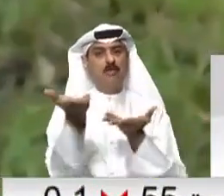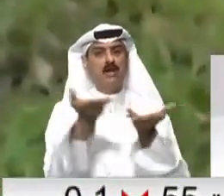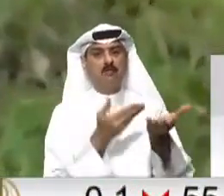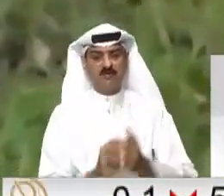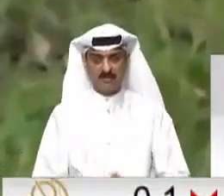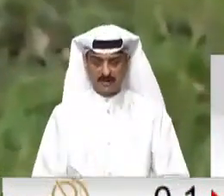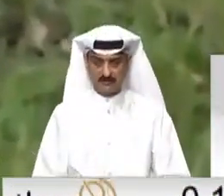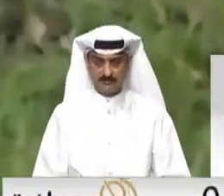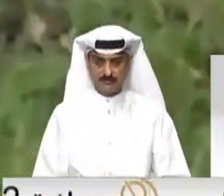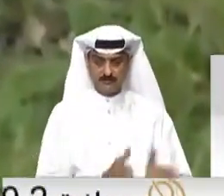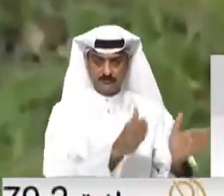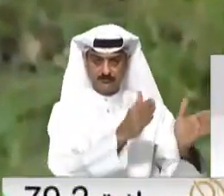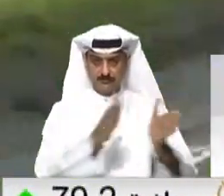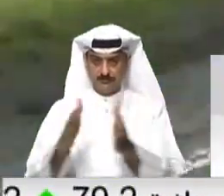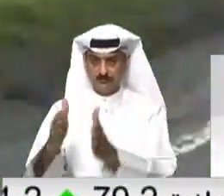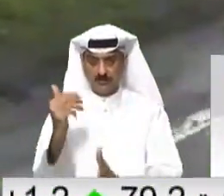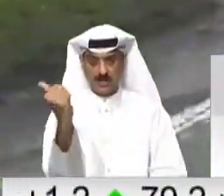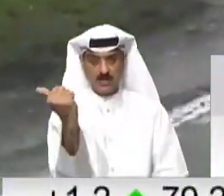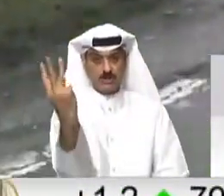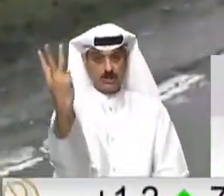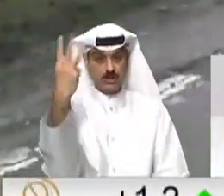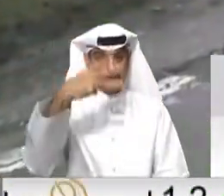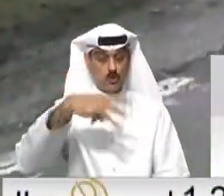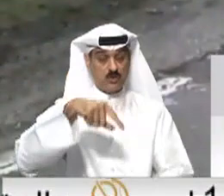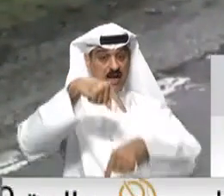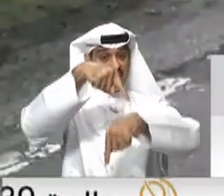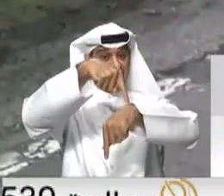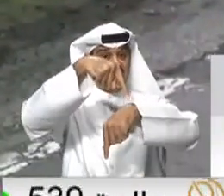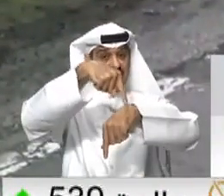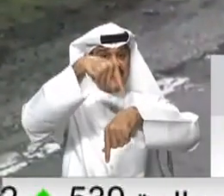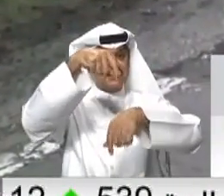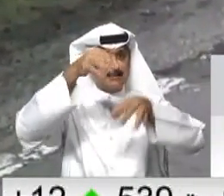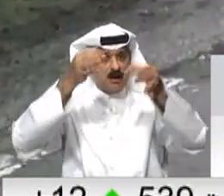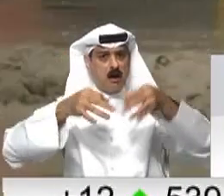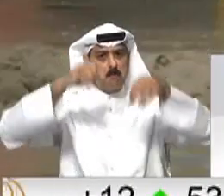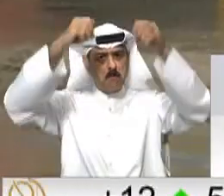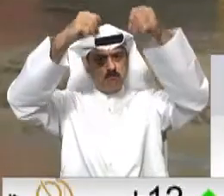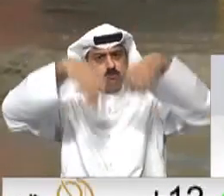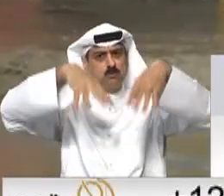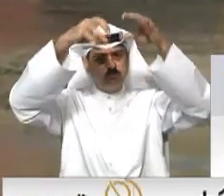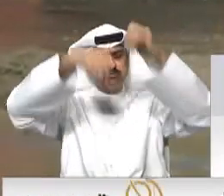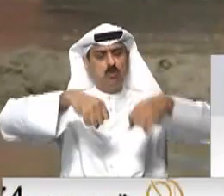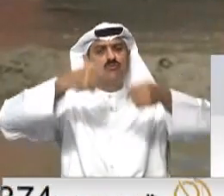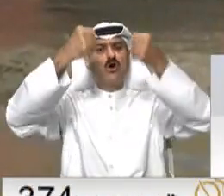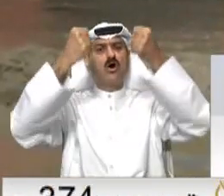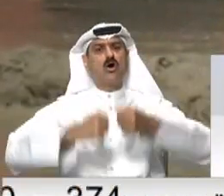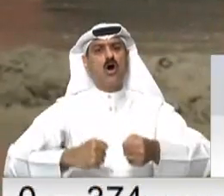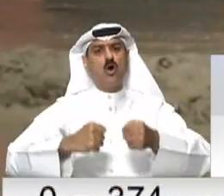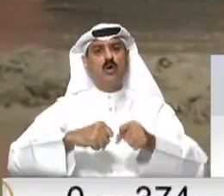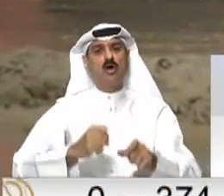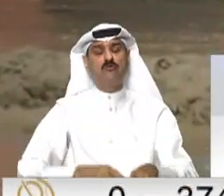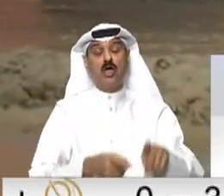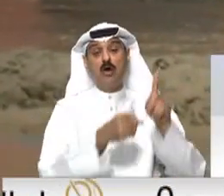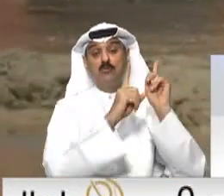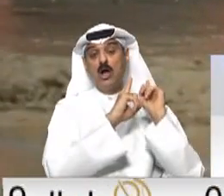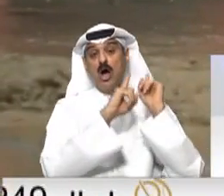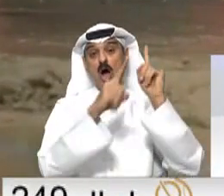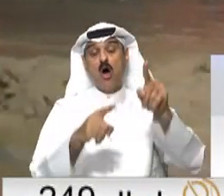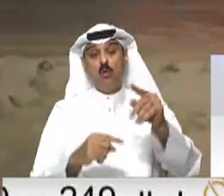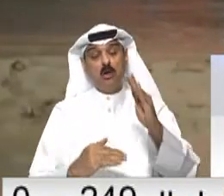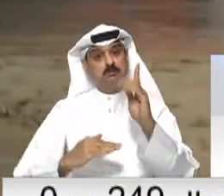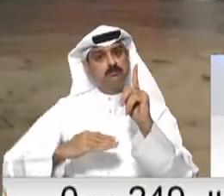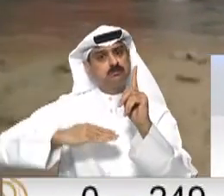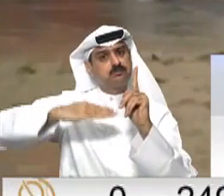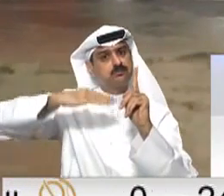وخلال 36 ساعه فقط هطلت كميه امطار تسجل عاده خلال سته اشهر